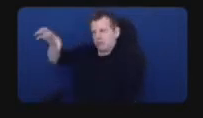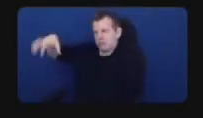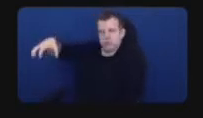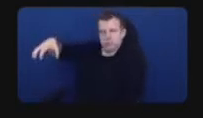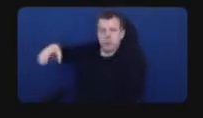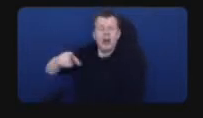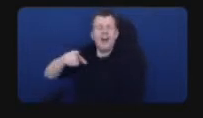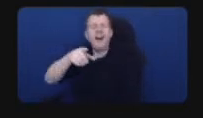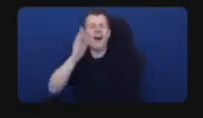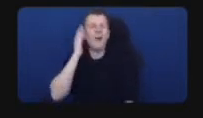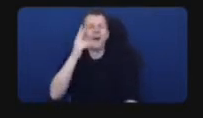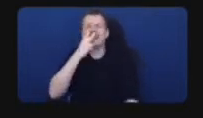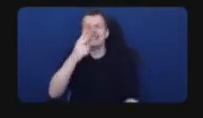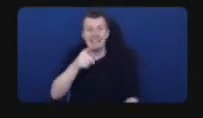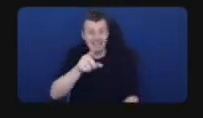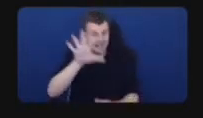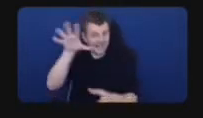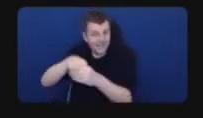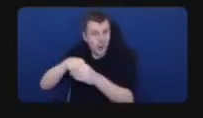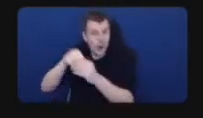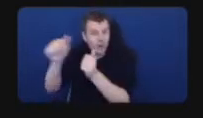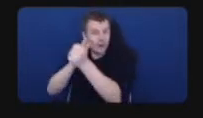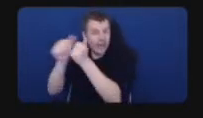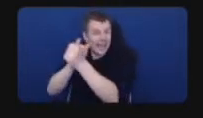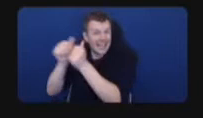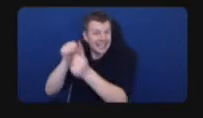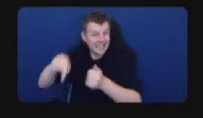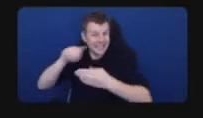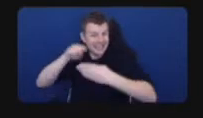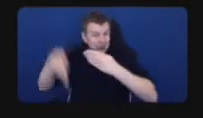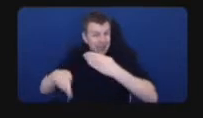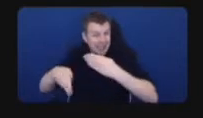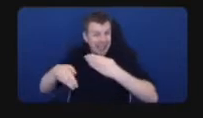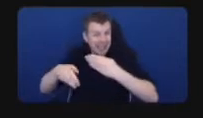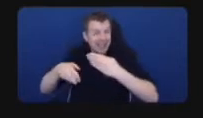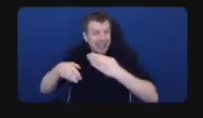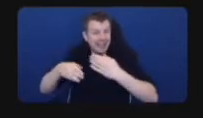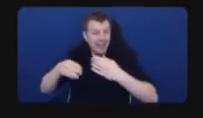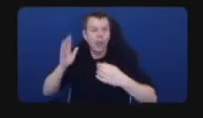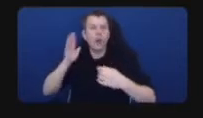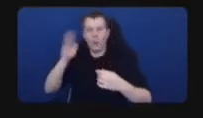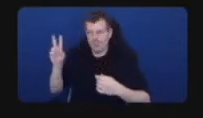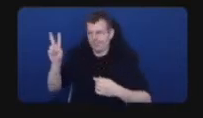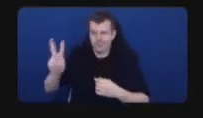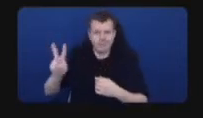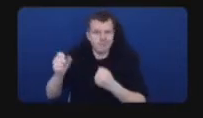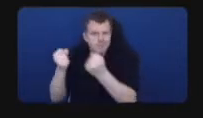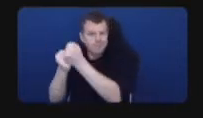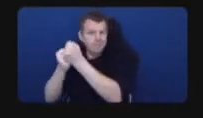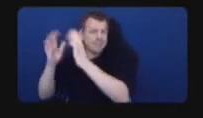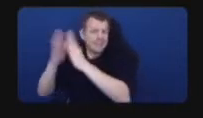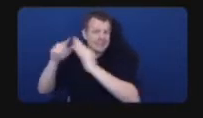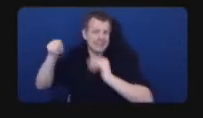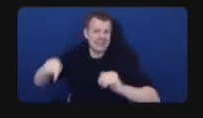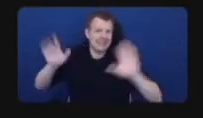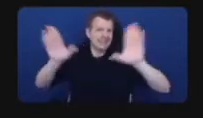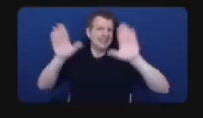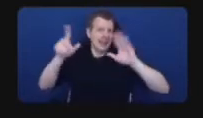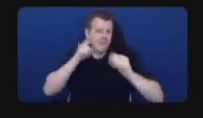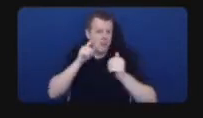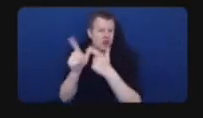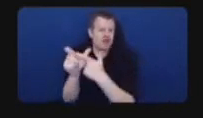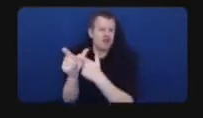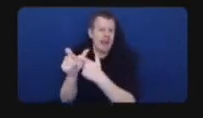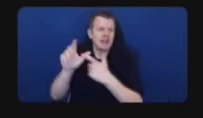是我们的工作人员在办公室以外的一些工作的时候我们拍的照片。所